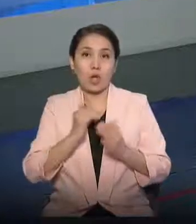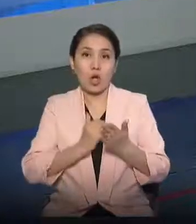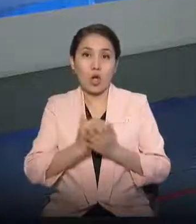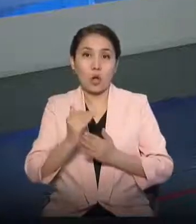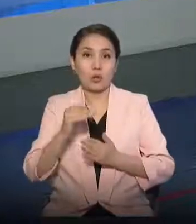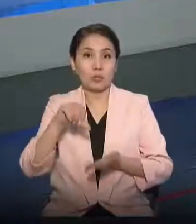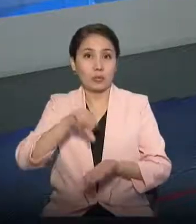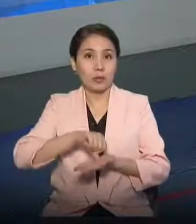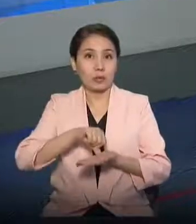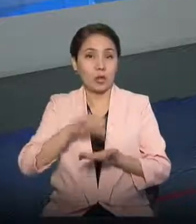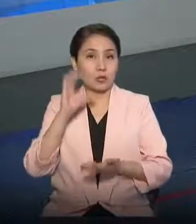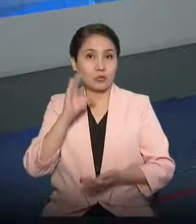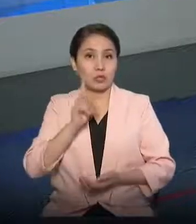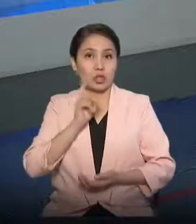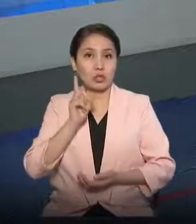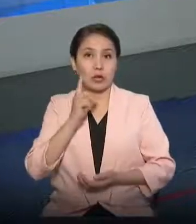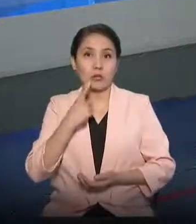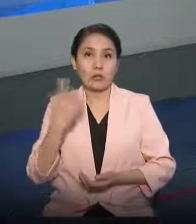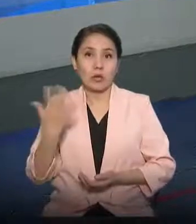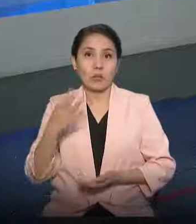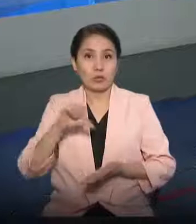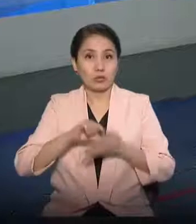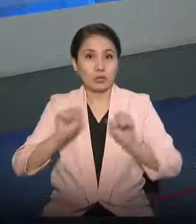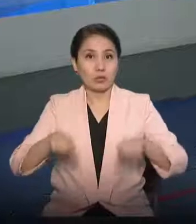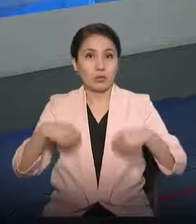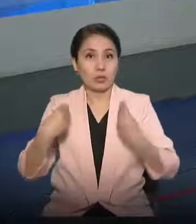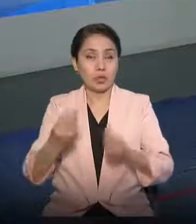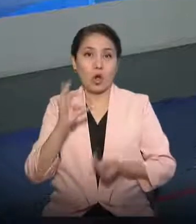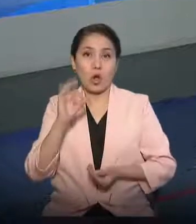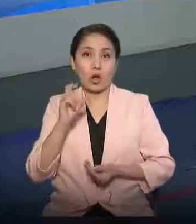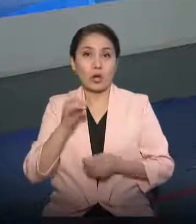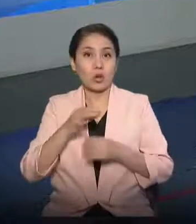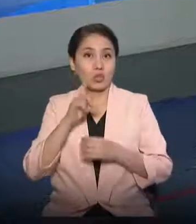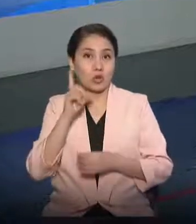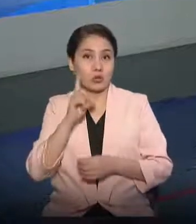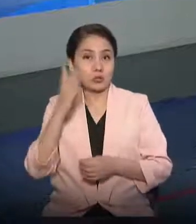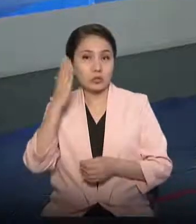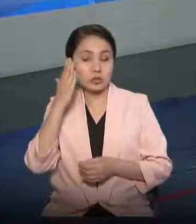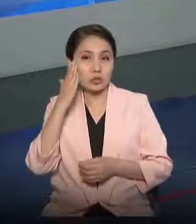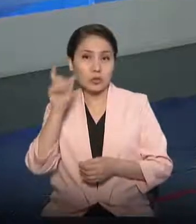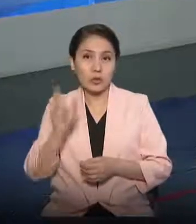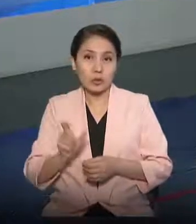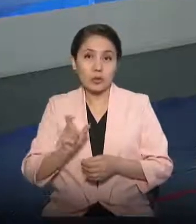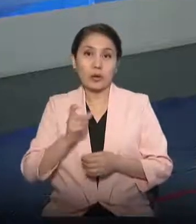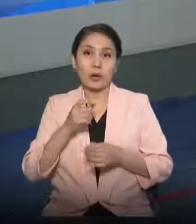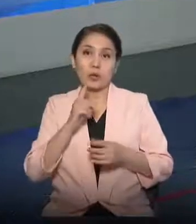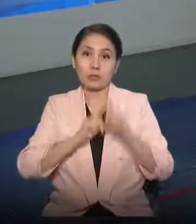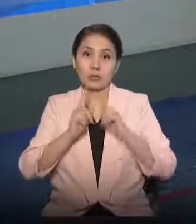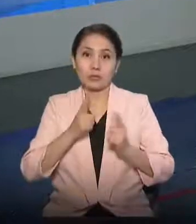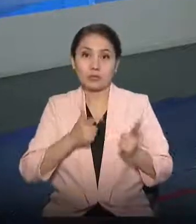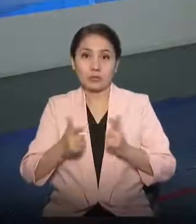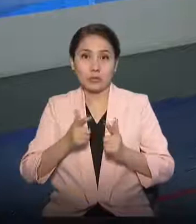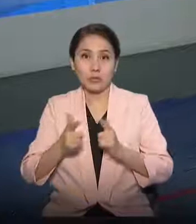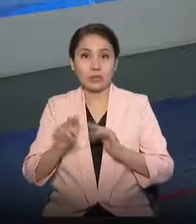minbaridan turib O'zbekiston yoshlari nomidan ishtirok etish huquqini berdi. Ohangaronlik yosh iqtidor sohibining mazkur nufuzli tadbirga